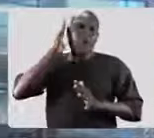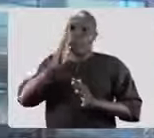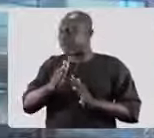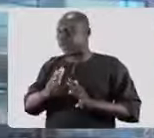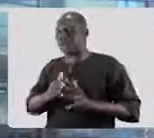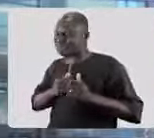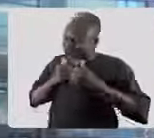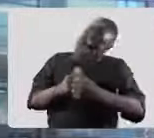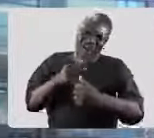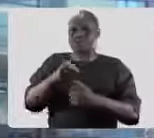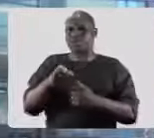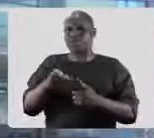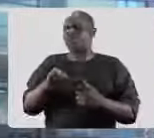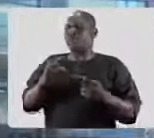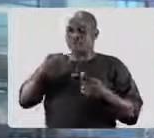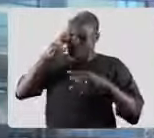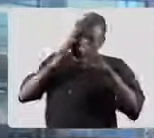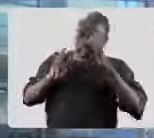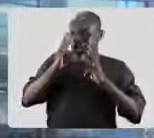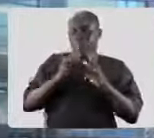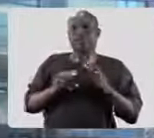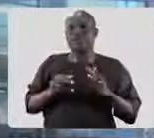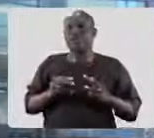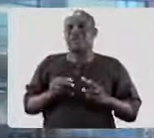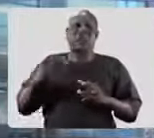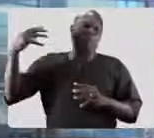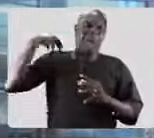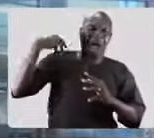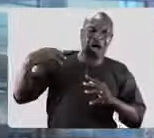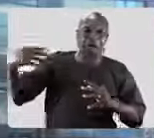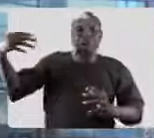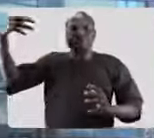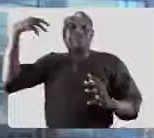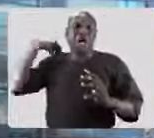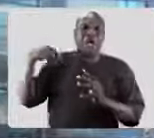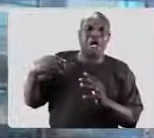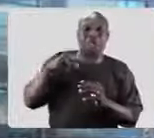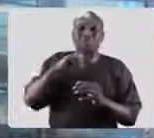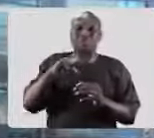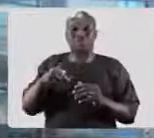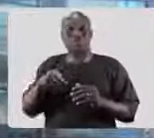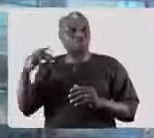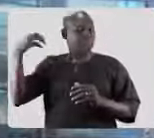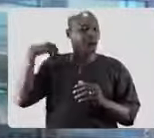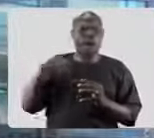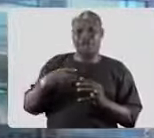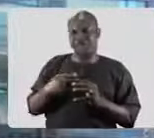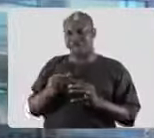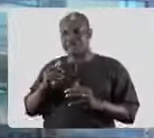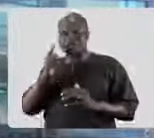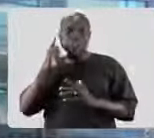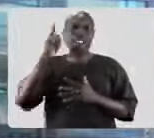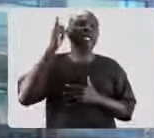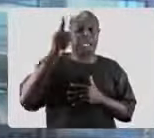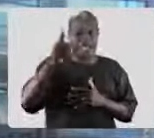su achile onyankopon. Na udiye depost. Ni yanfro honorable. Yanfro se wuna aye diye e womeni mo.